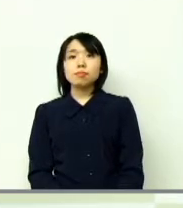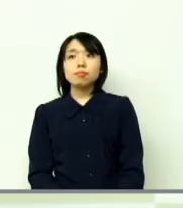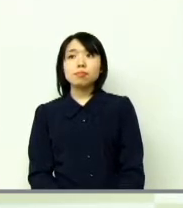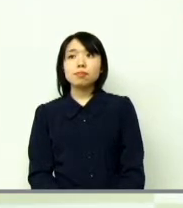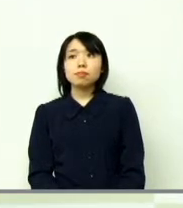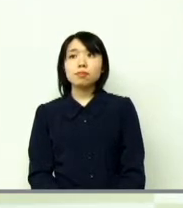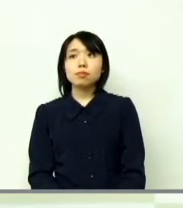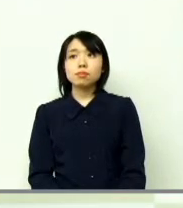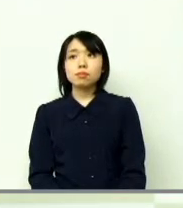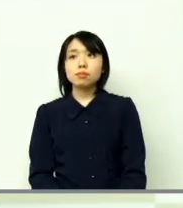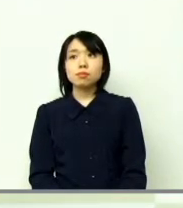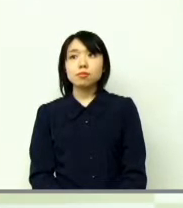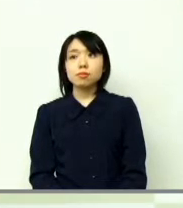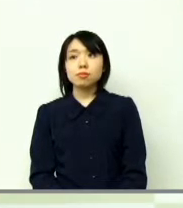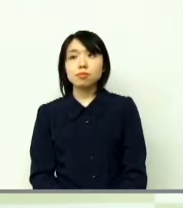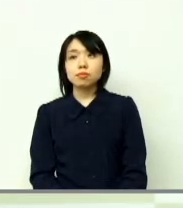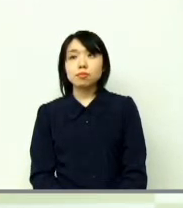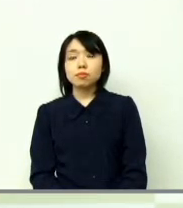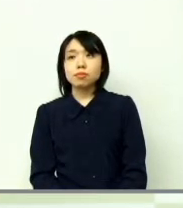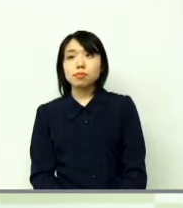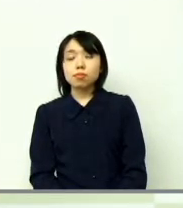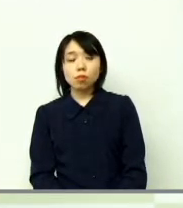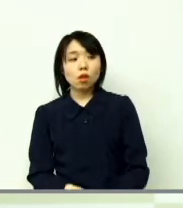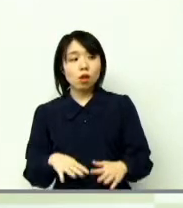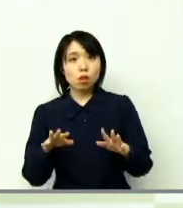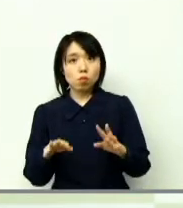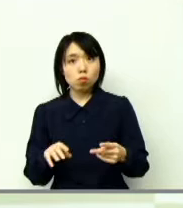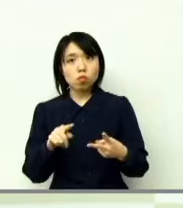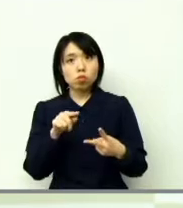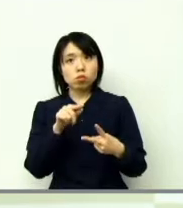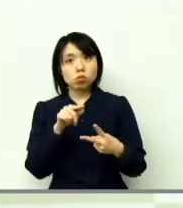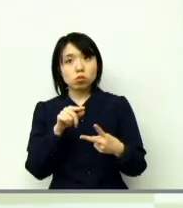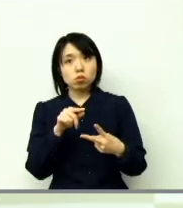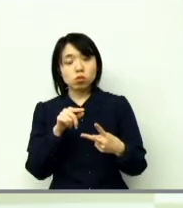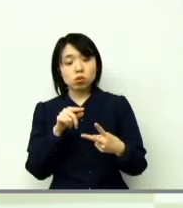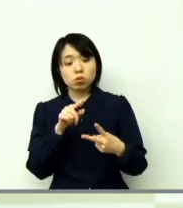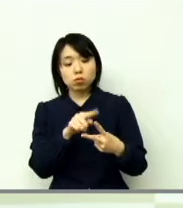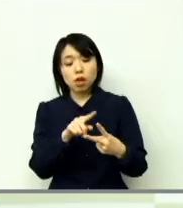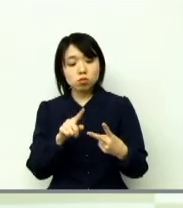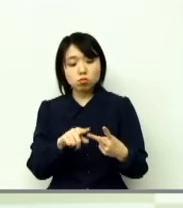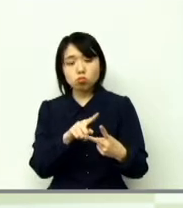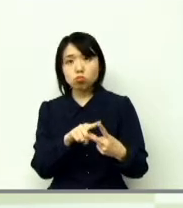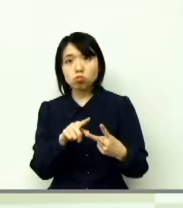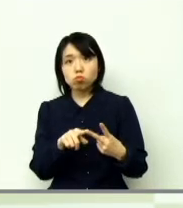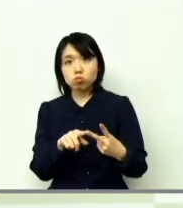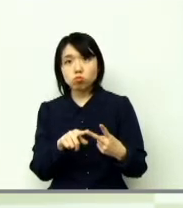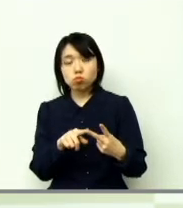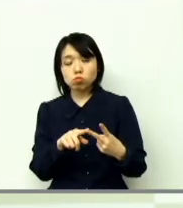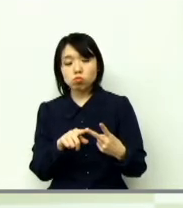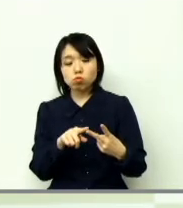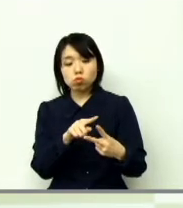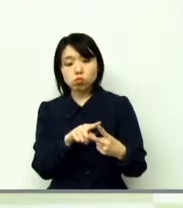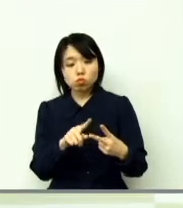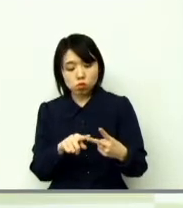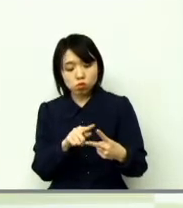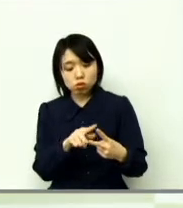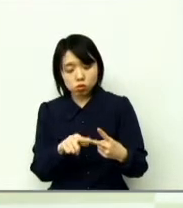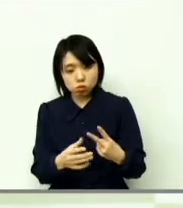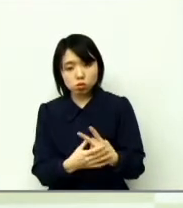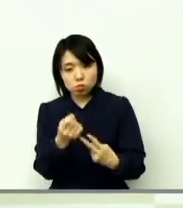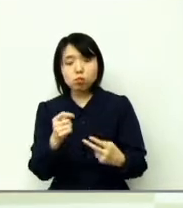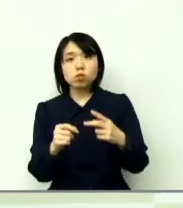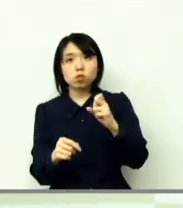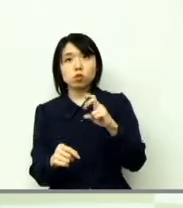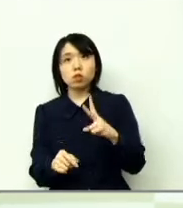すみません、今の2つの件についてってことですかね。12月1日からスタートしたのは、